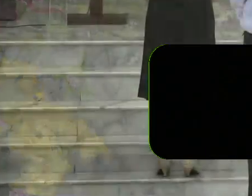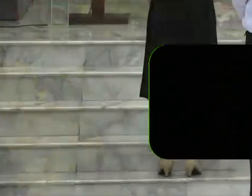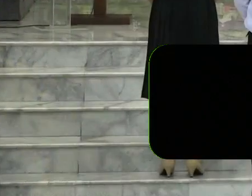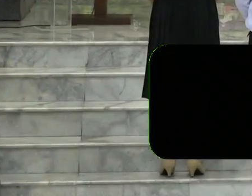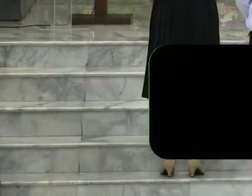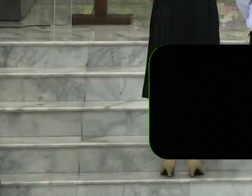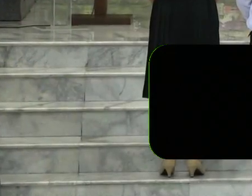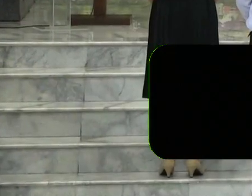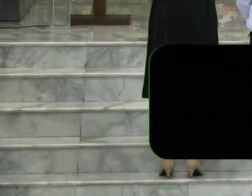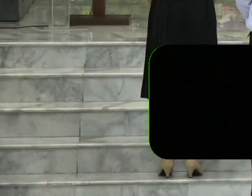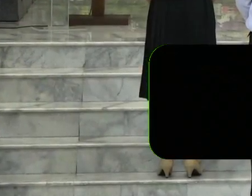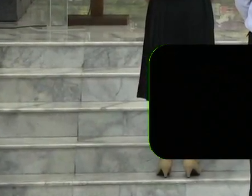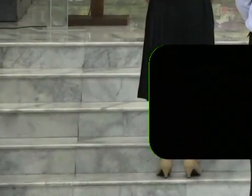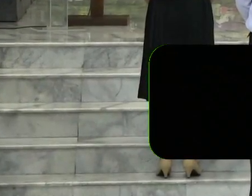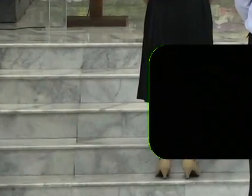teguh